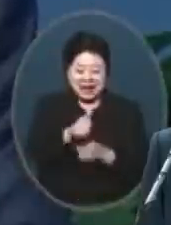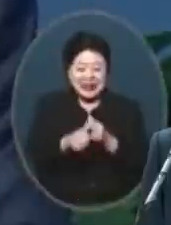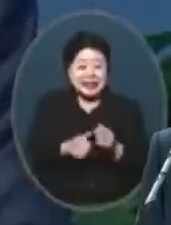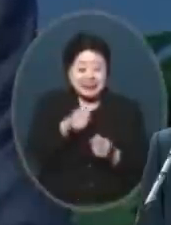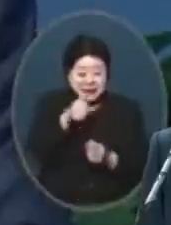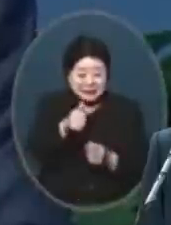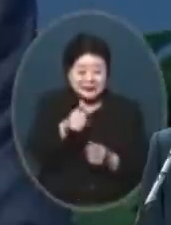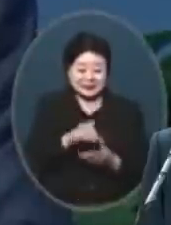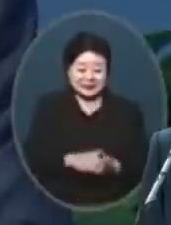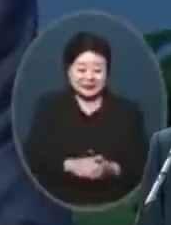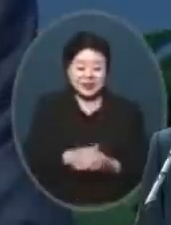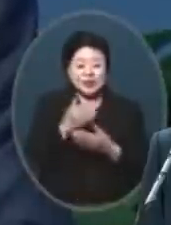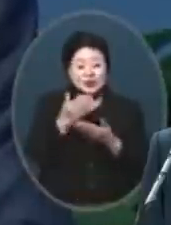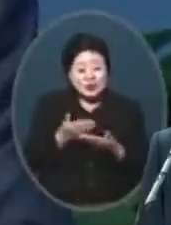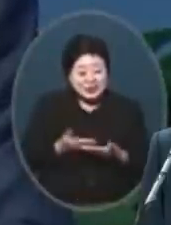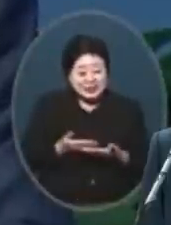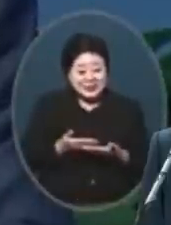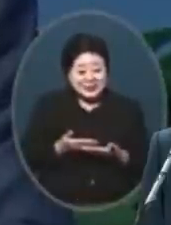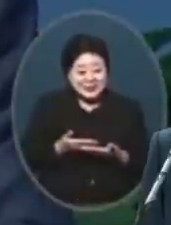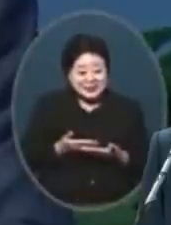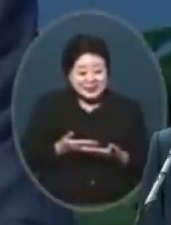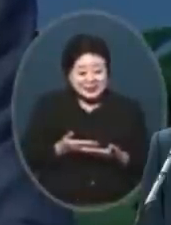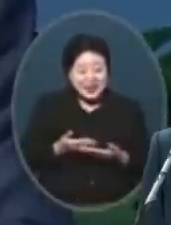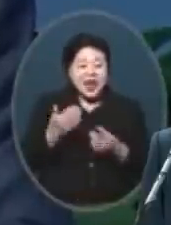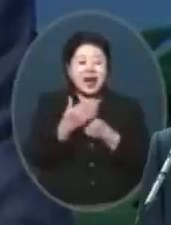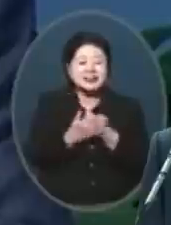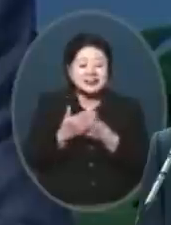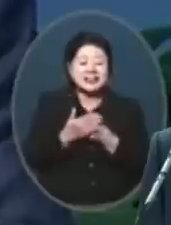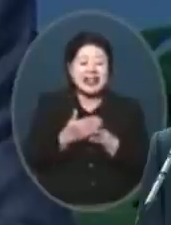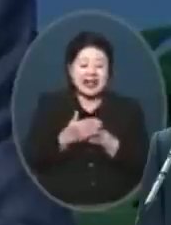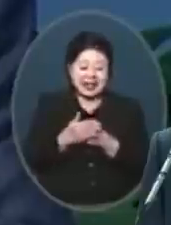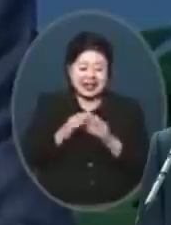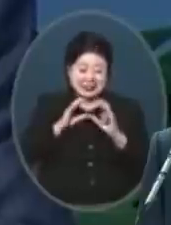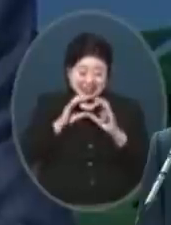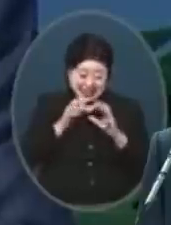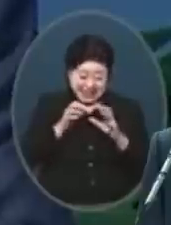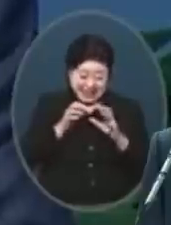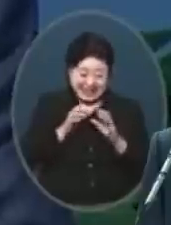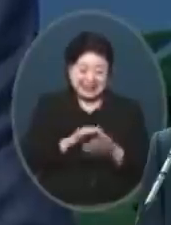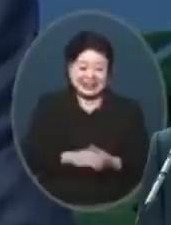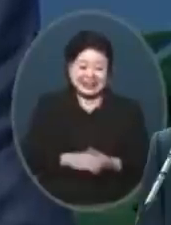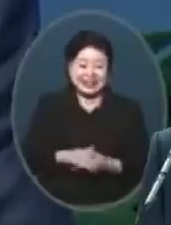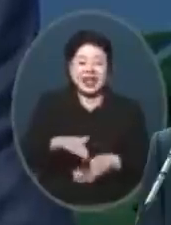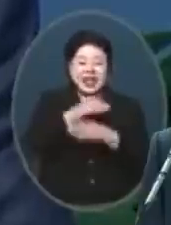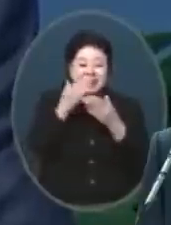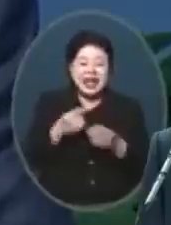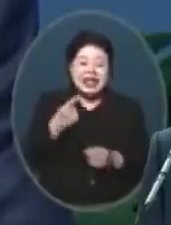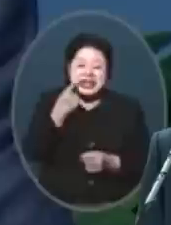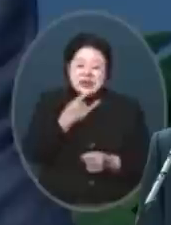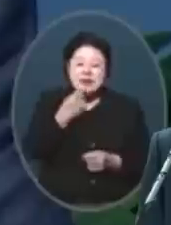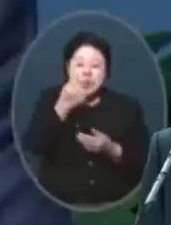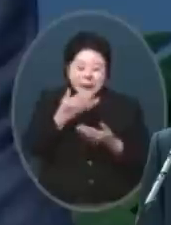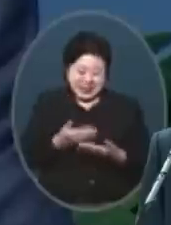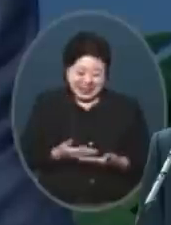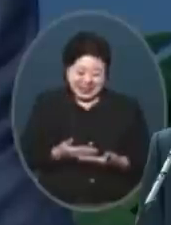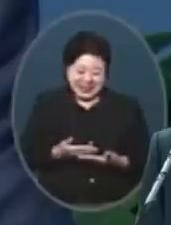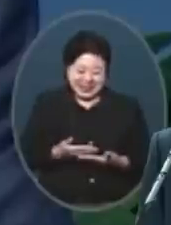하나님이 주시는 은혜의 세계는 다 입으로 받아들이는